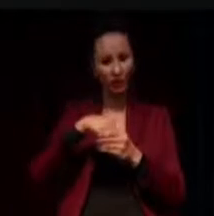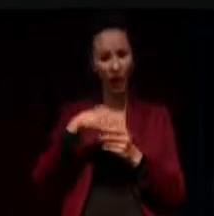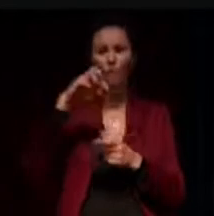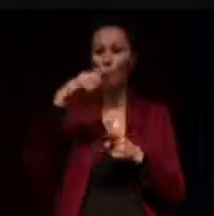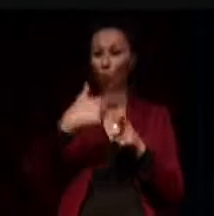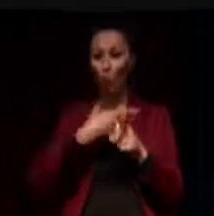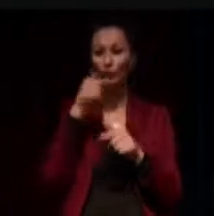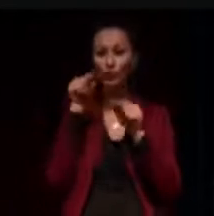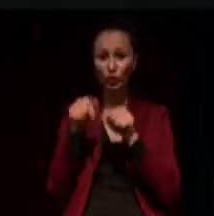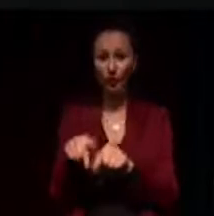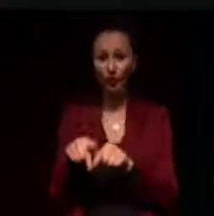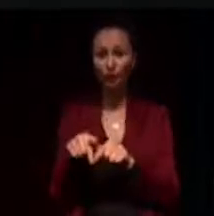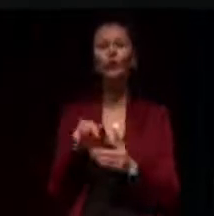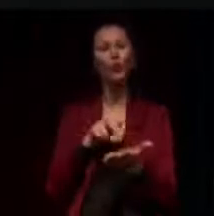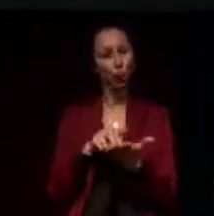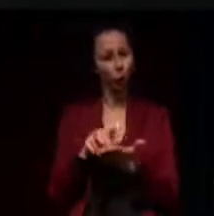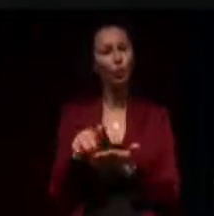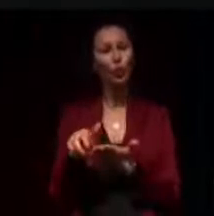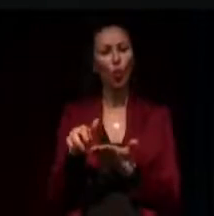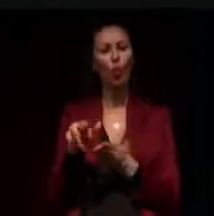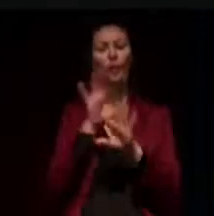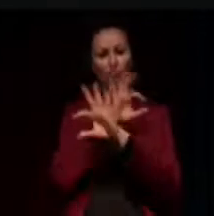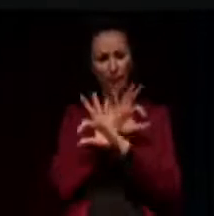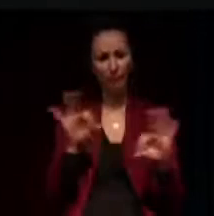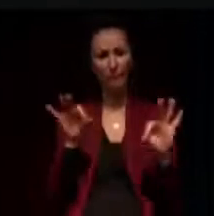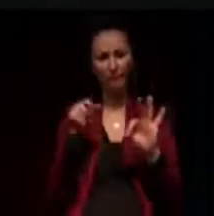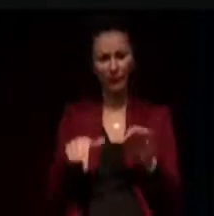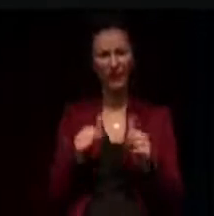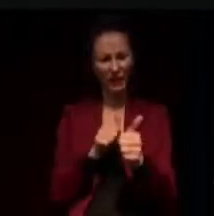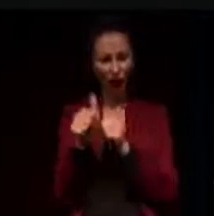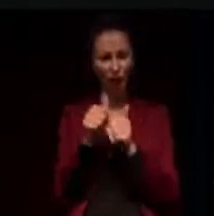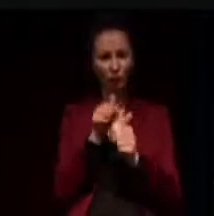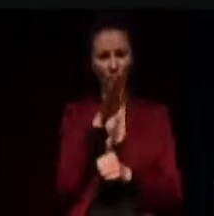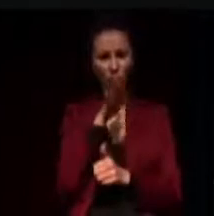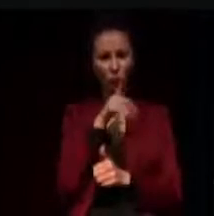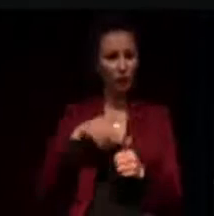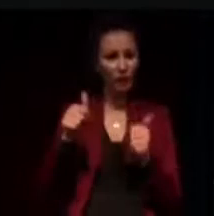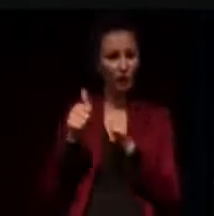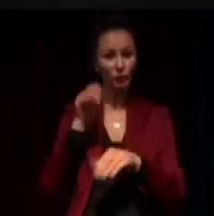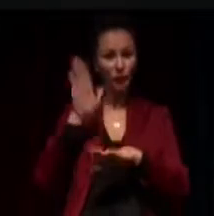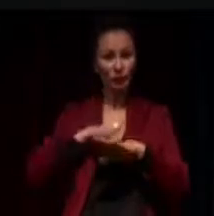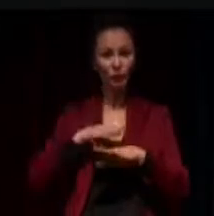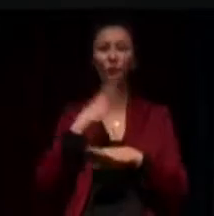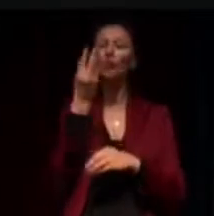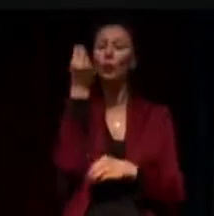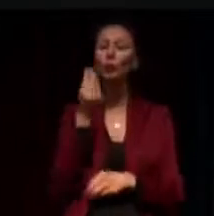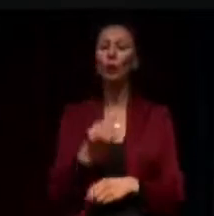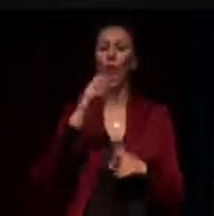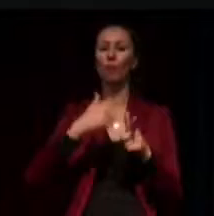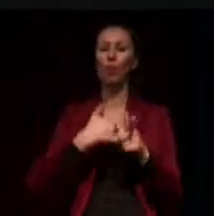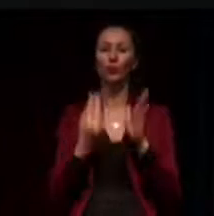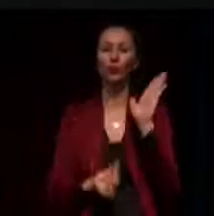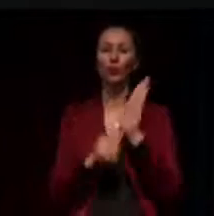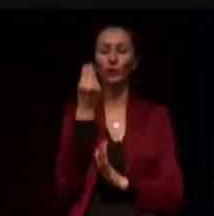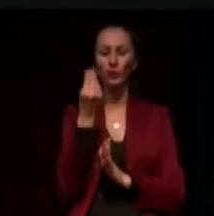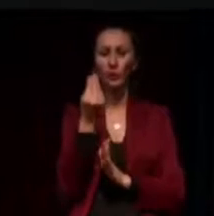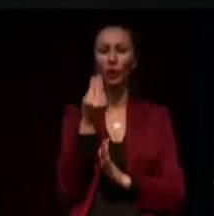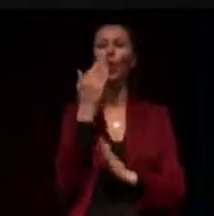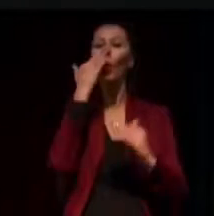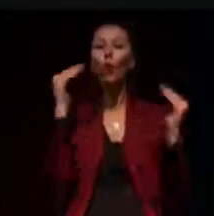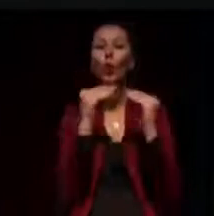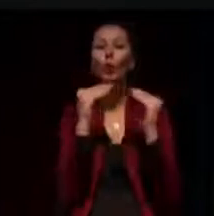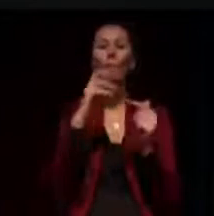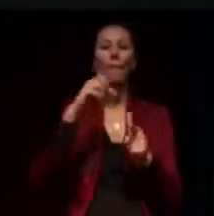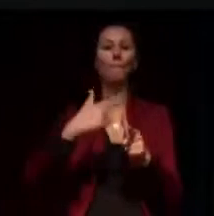proje yürüyor. Tamamladık onun yarışmayı biliyorsunuz. Bir yarışma yaptık. Oradan çok güzel projeler çıktı.